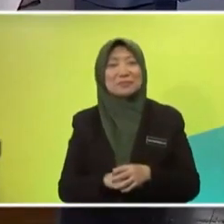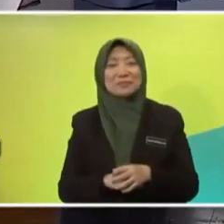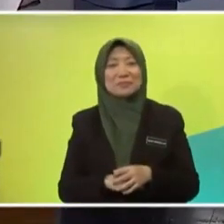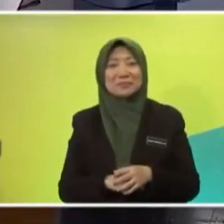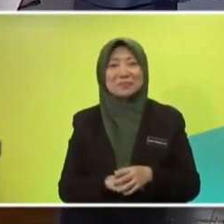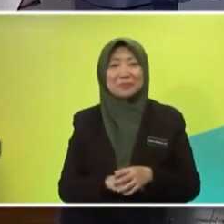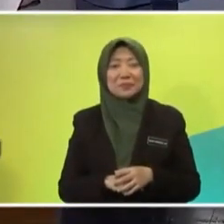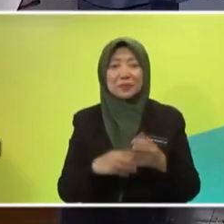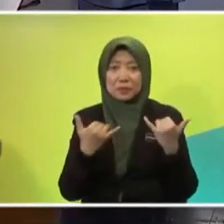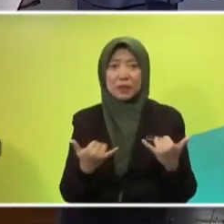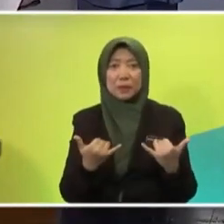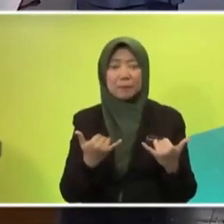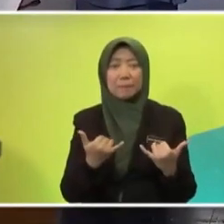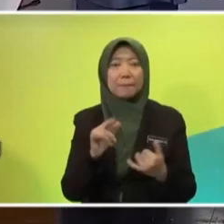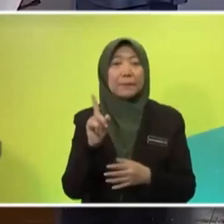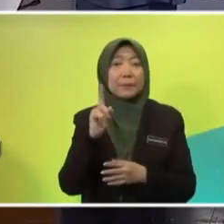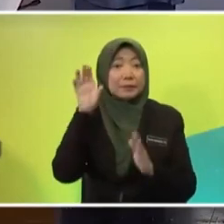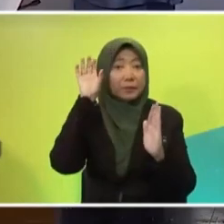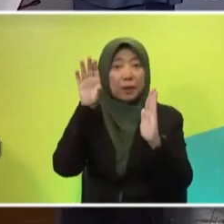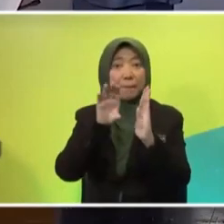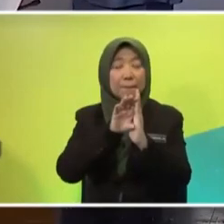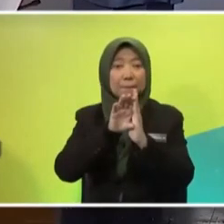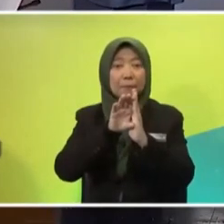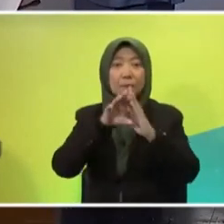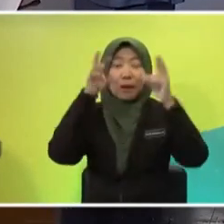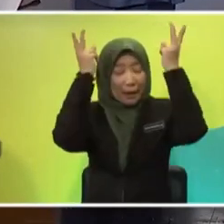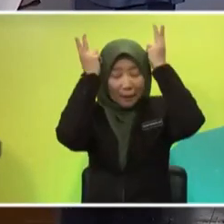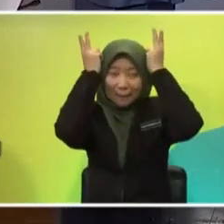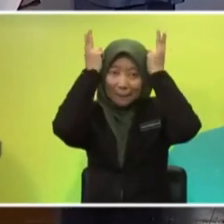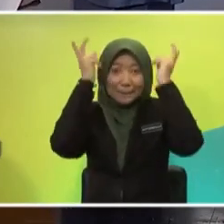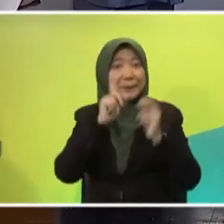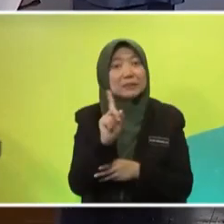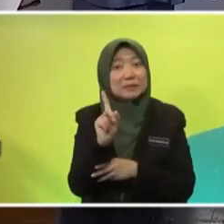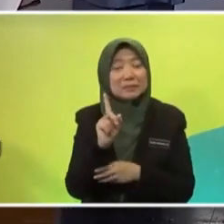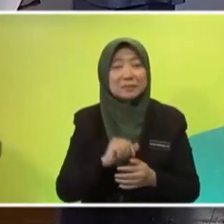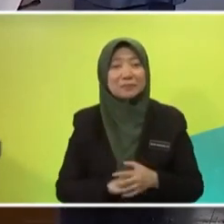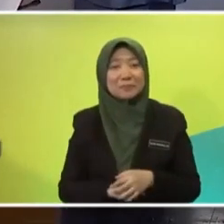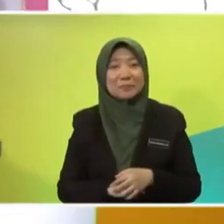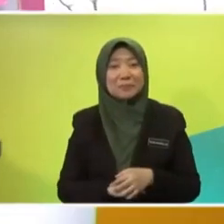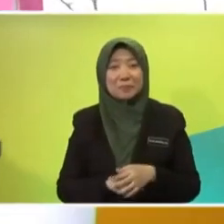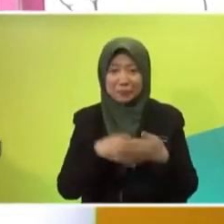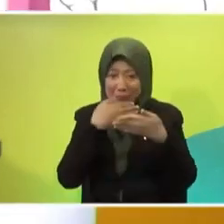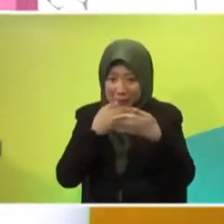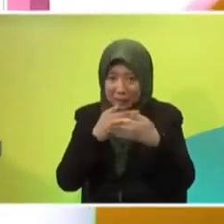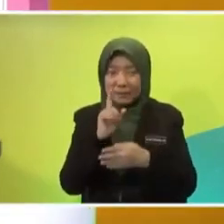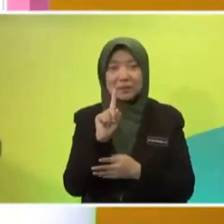lah. Okey, sekarang pilih mana gambar arnab. Okey, dekat saja dengan Kak Rina. Ini